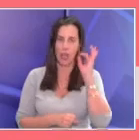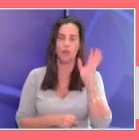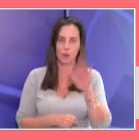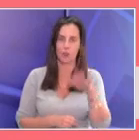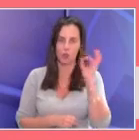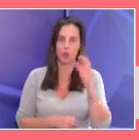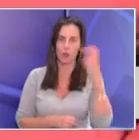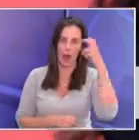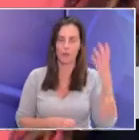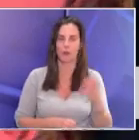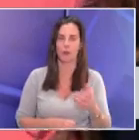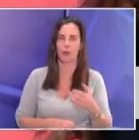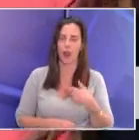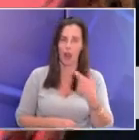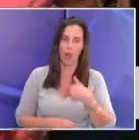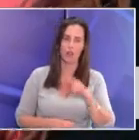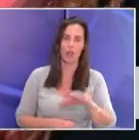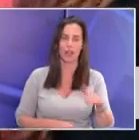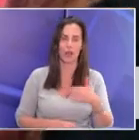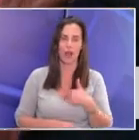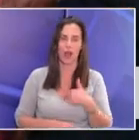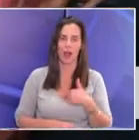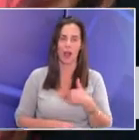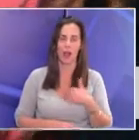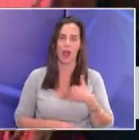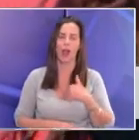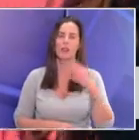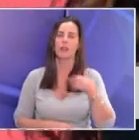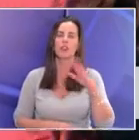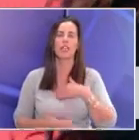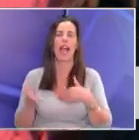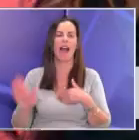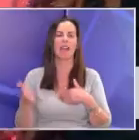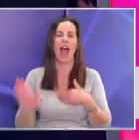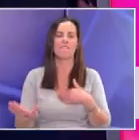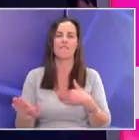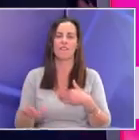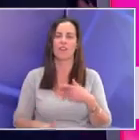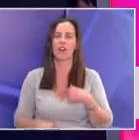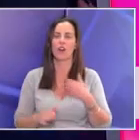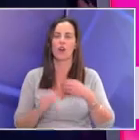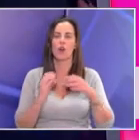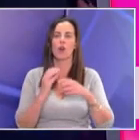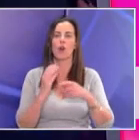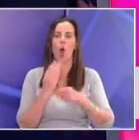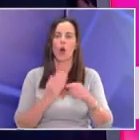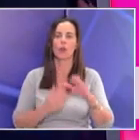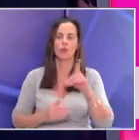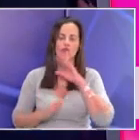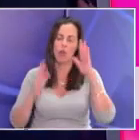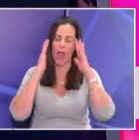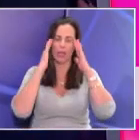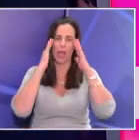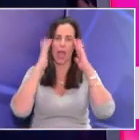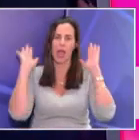גם של נשים ערביות. לנו יש ילדים. אני פריקית של אוטובוסים. אני, יש לי רב-קו. אני נוסעת באוטובוס. גם לי. שקט שלי.